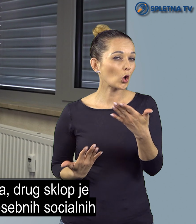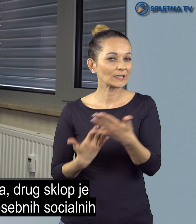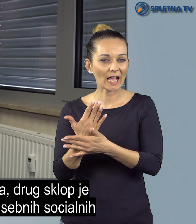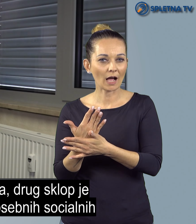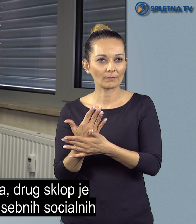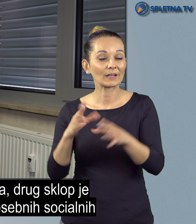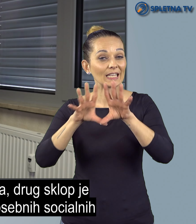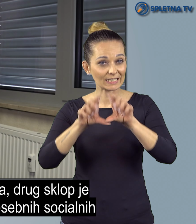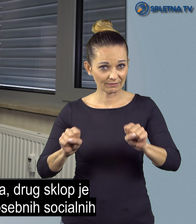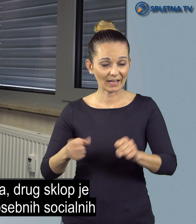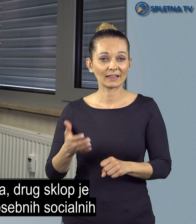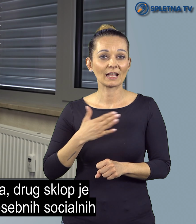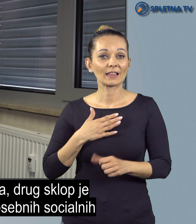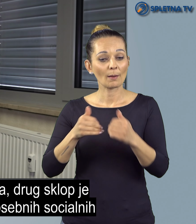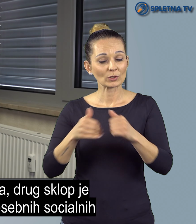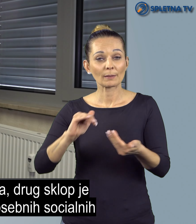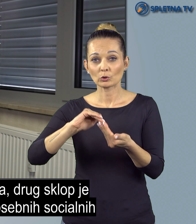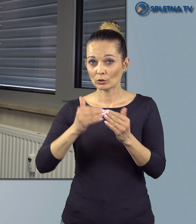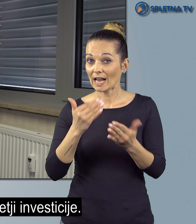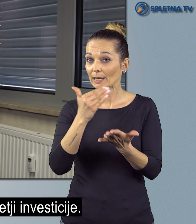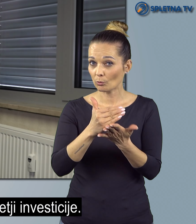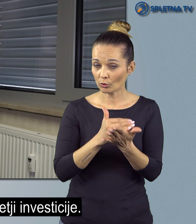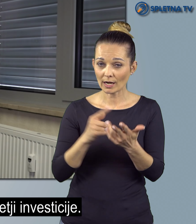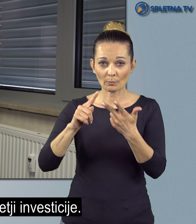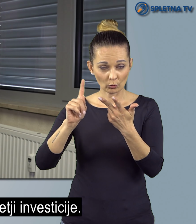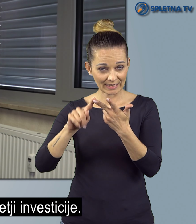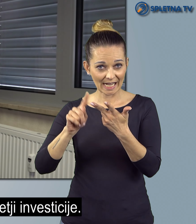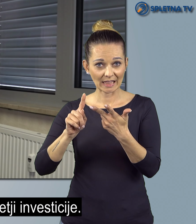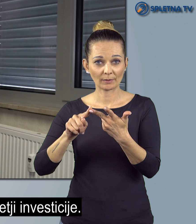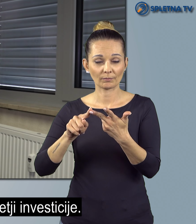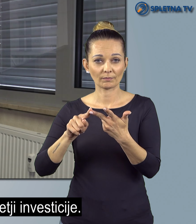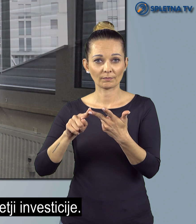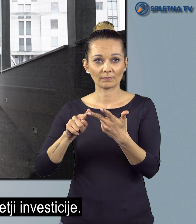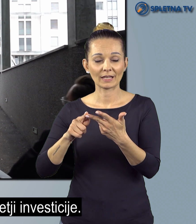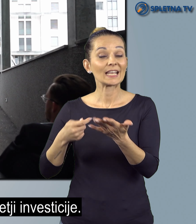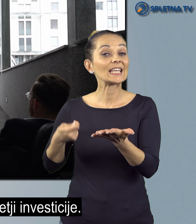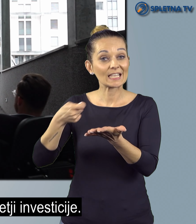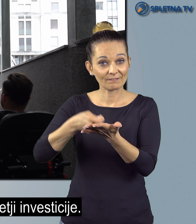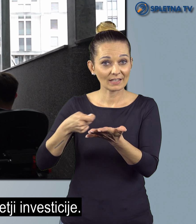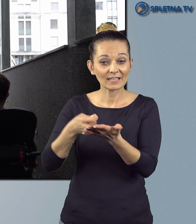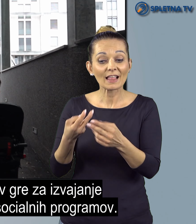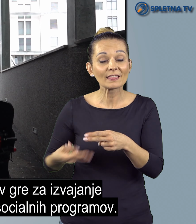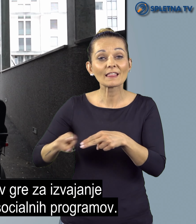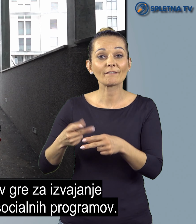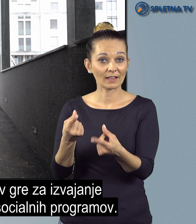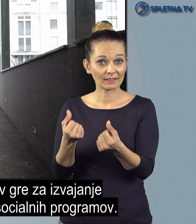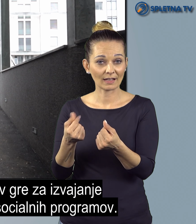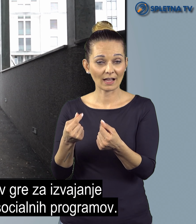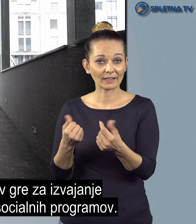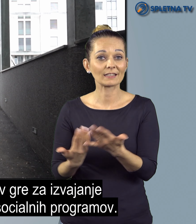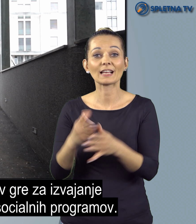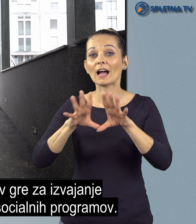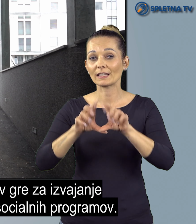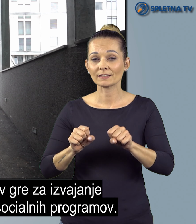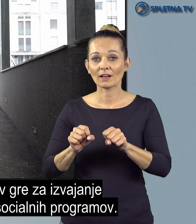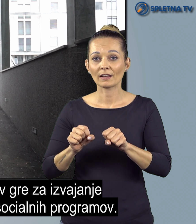je izvajanje naših posebnih socialnih programov in tretji investicije. Največ teh sredstev je